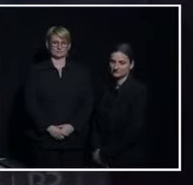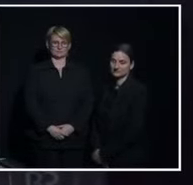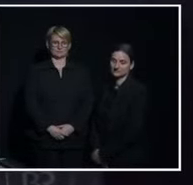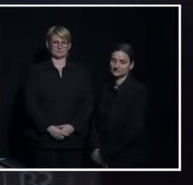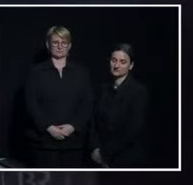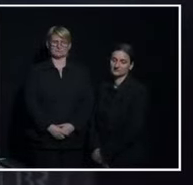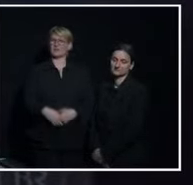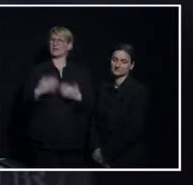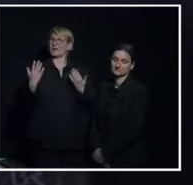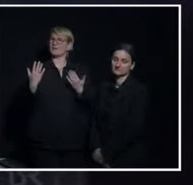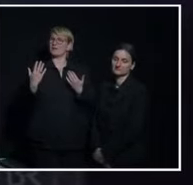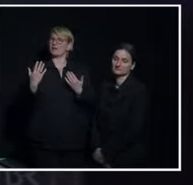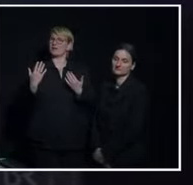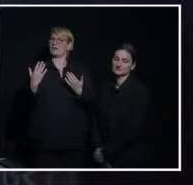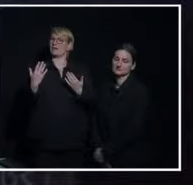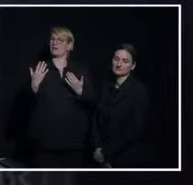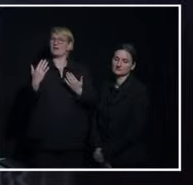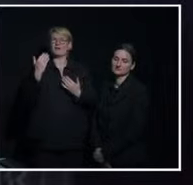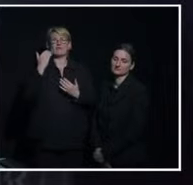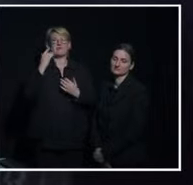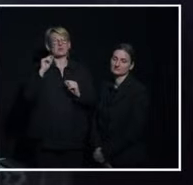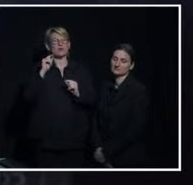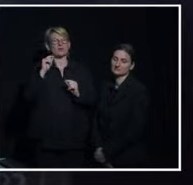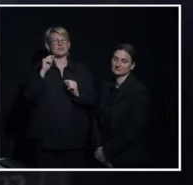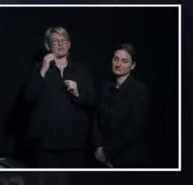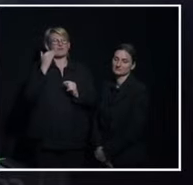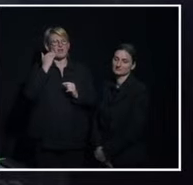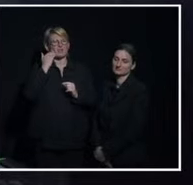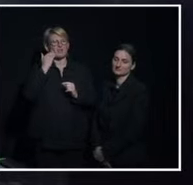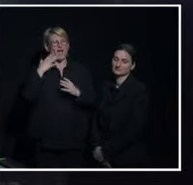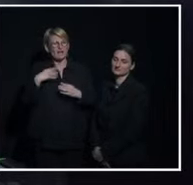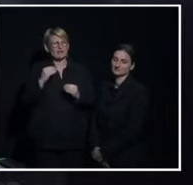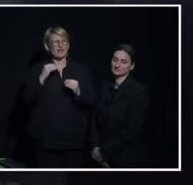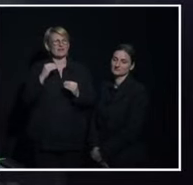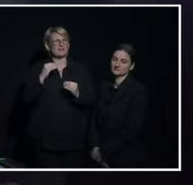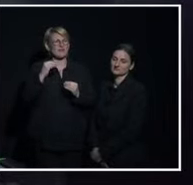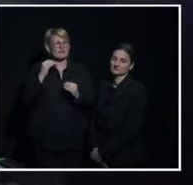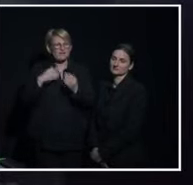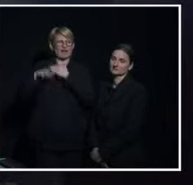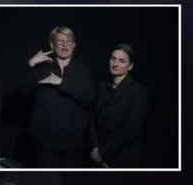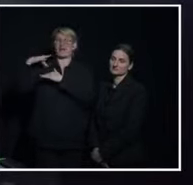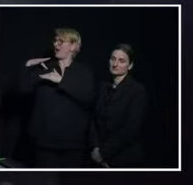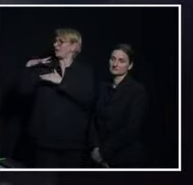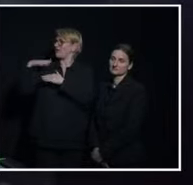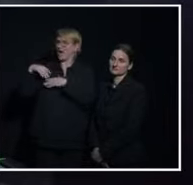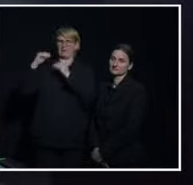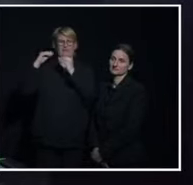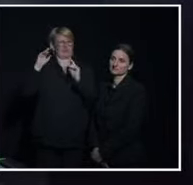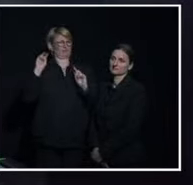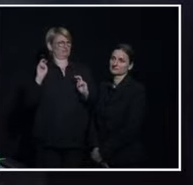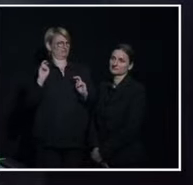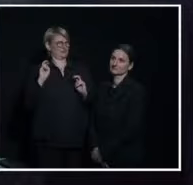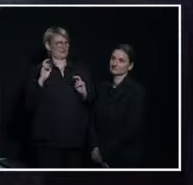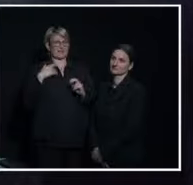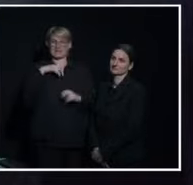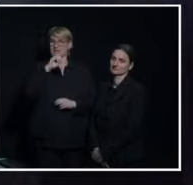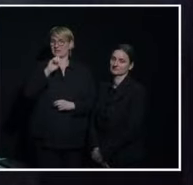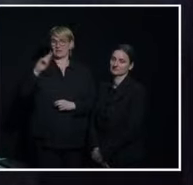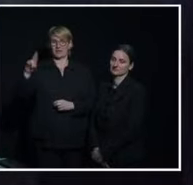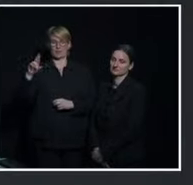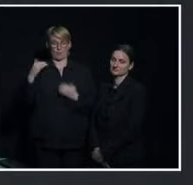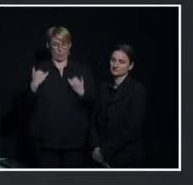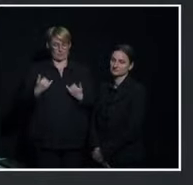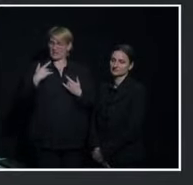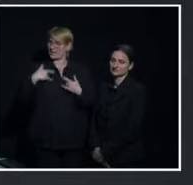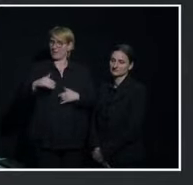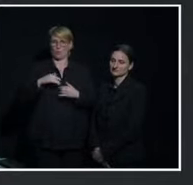Aber ab wann beginnt etwas Vergangenheit zu sein, haben wir uns gefragt. Wir leben in einer Zeit, in der Sinti und Roma immer noch mit Anfeindung und Ausgrenzung zu